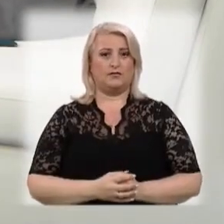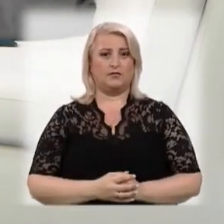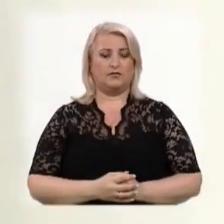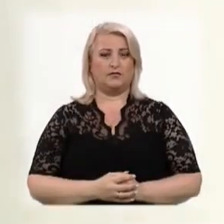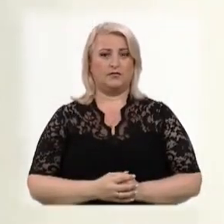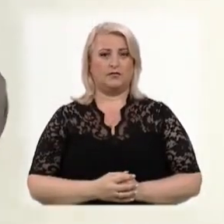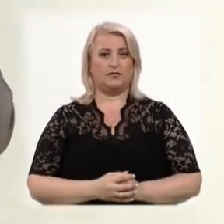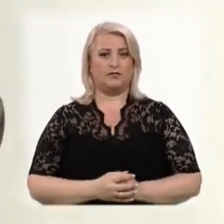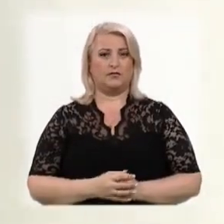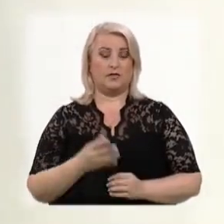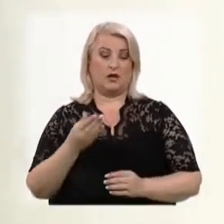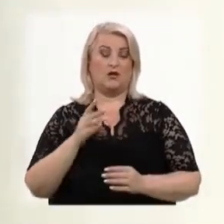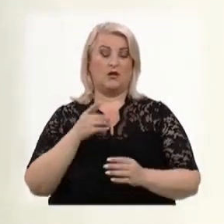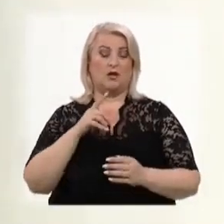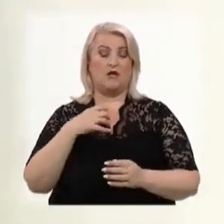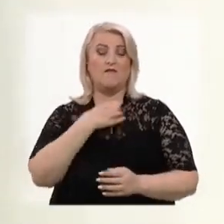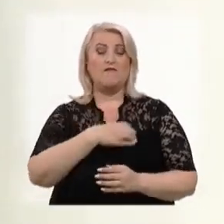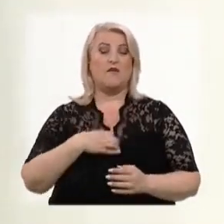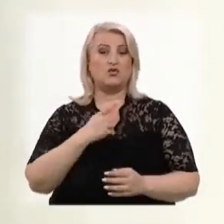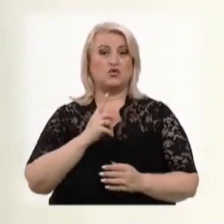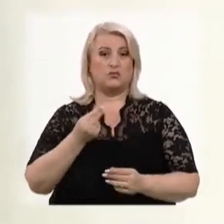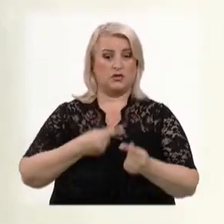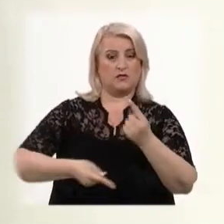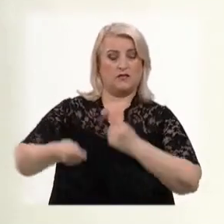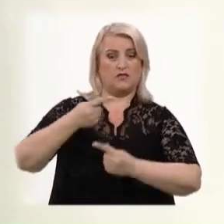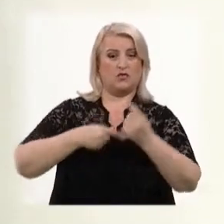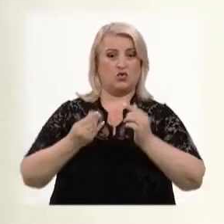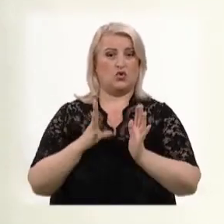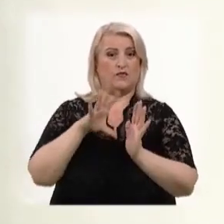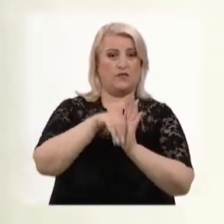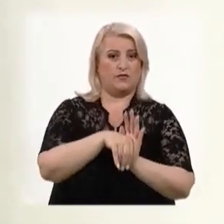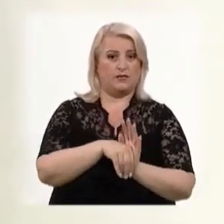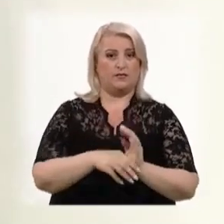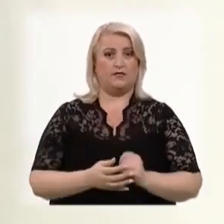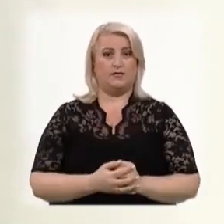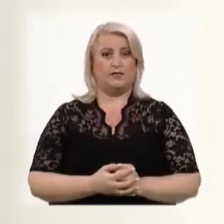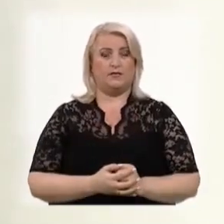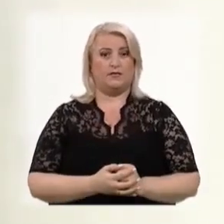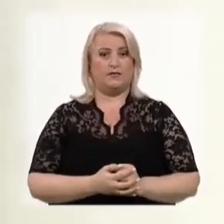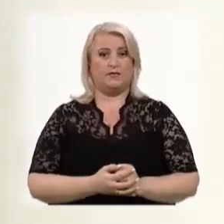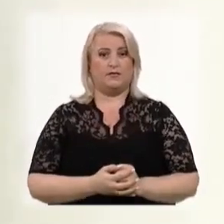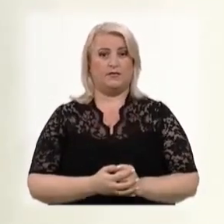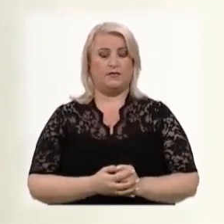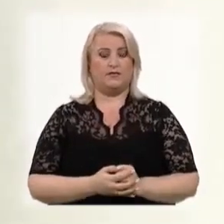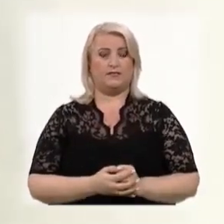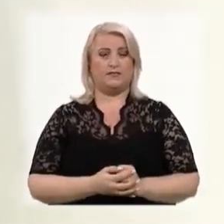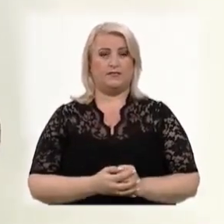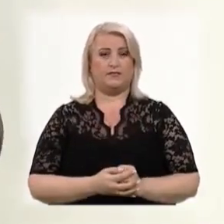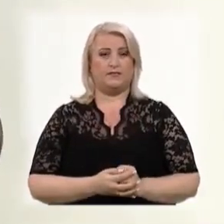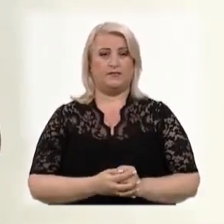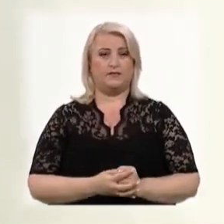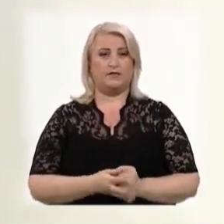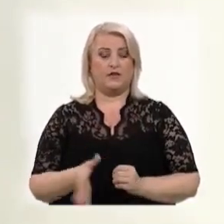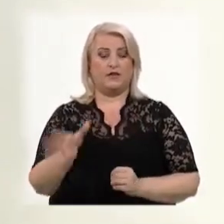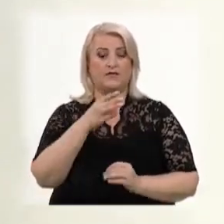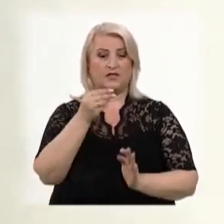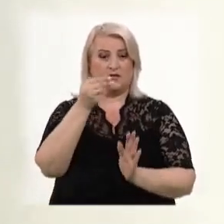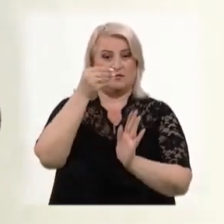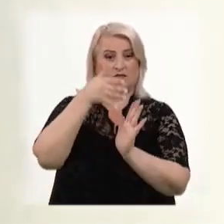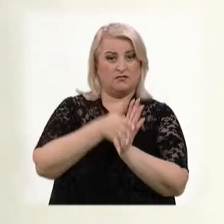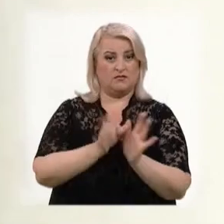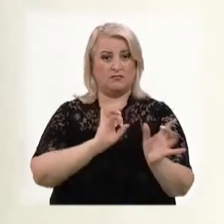întoarcere investiții pe afacerea Romi return of marketing management că nu intoarcem ediția din martie în toate cheltuielile de marketing